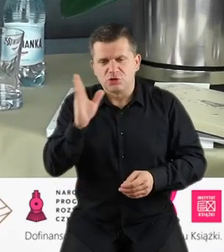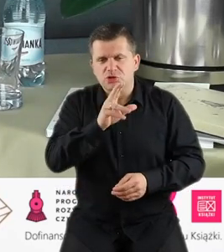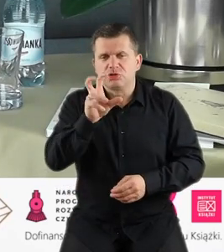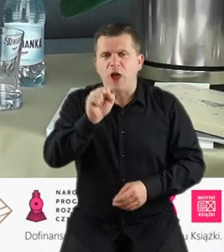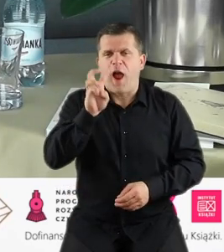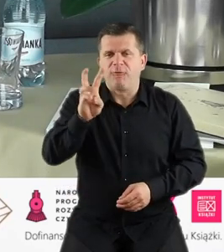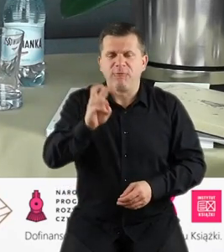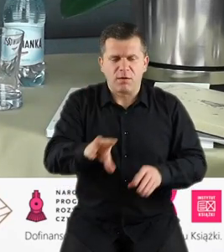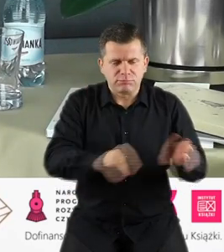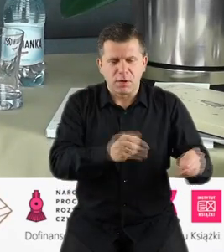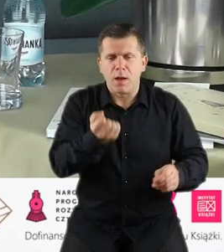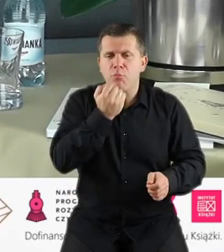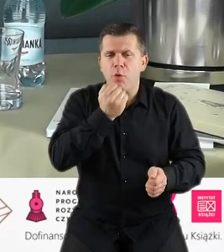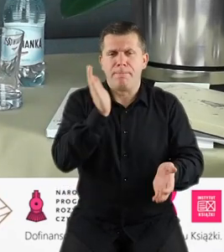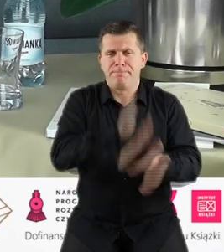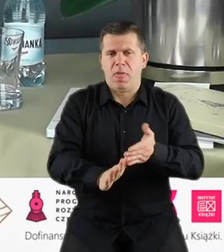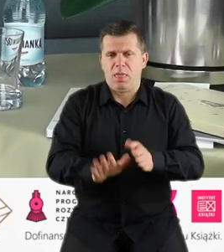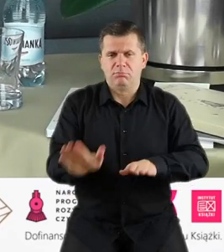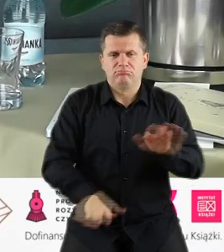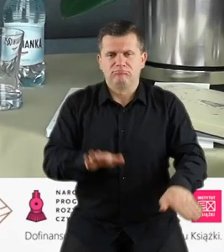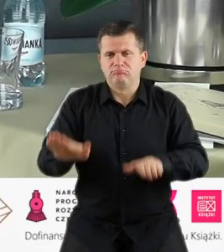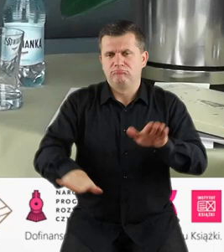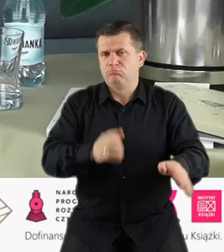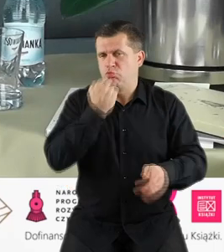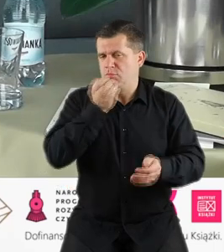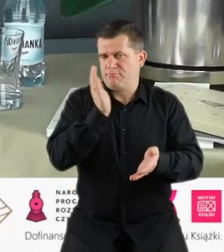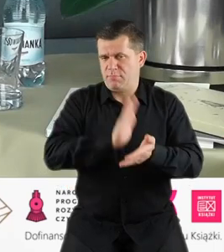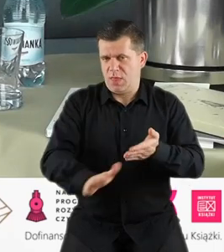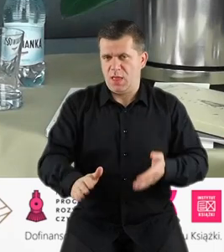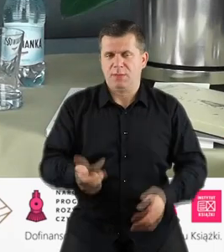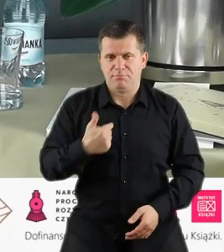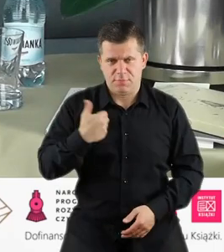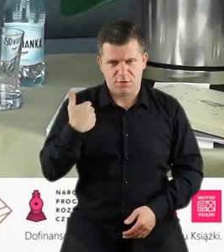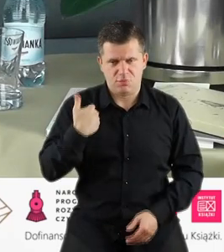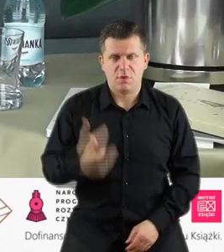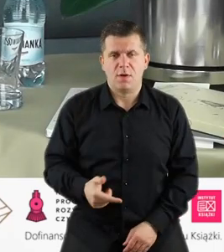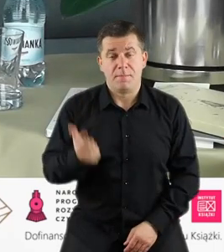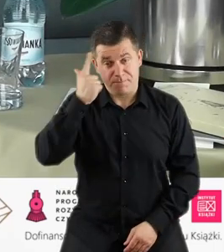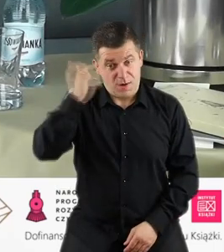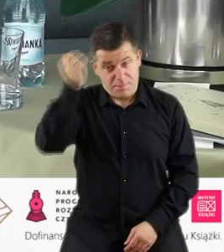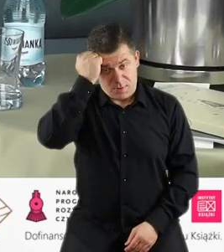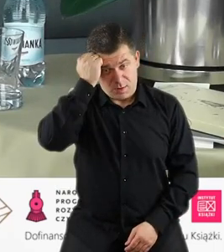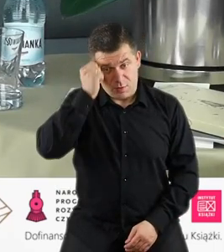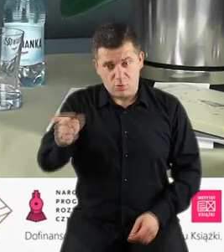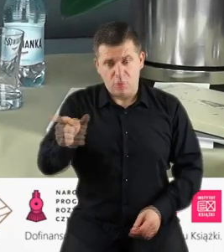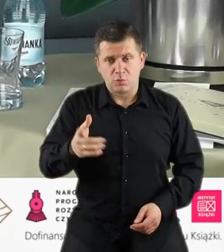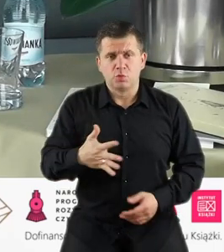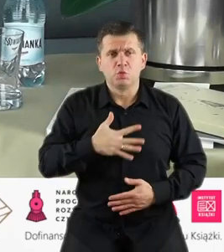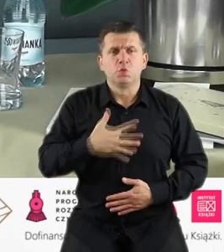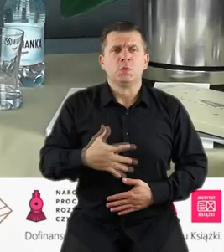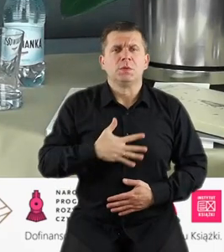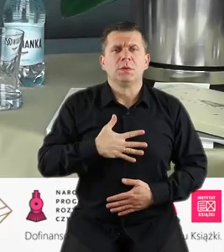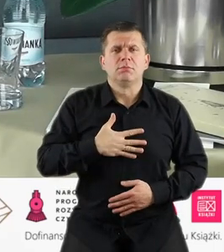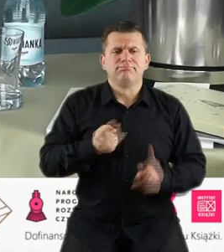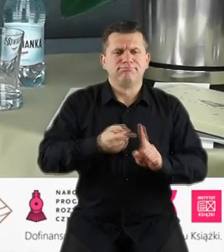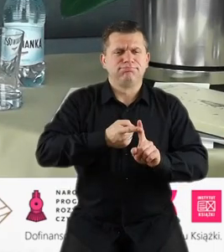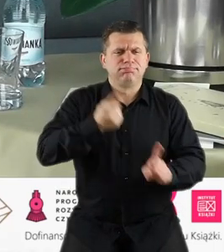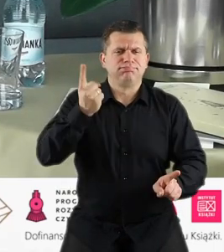właśnie łaziliśmy na bosaka. Myśmy też chodzili boso. I pamiętam, że to była taka przepaść